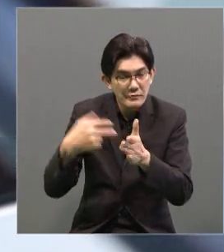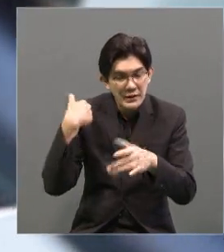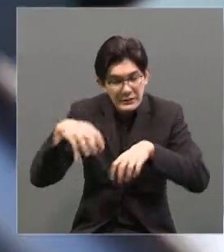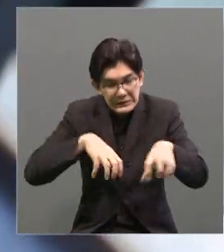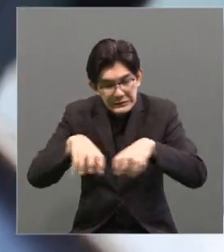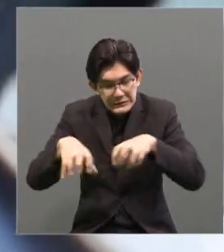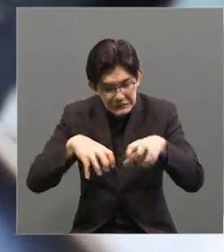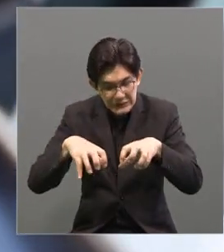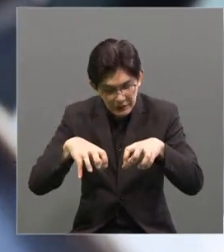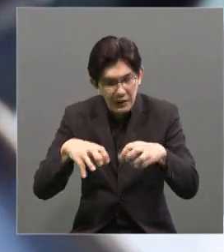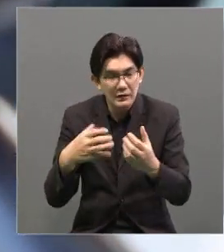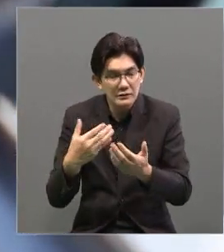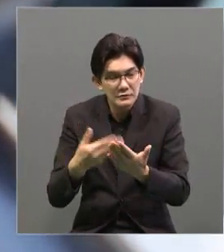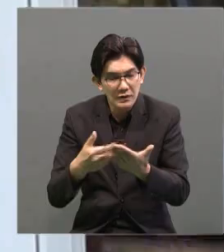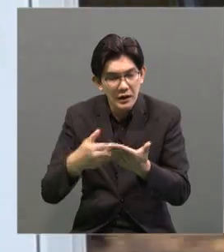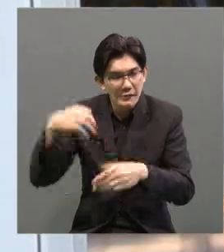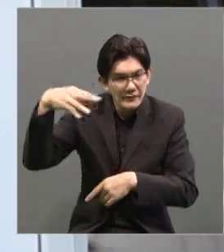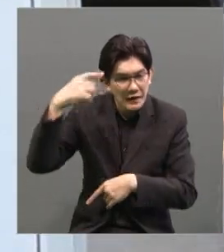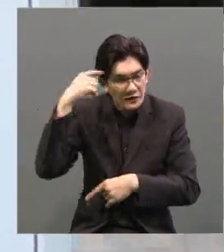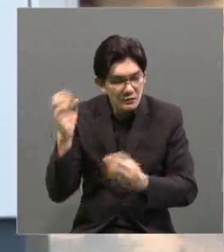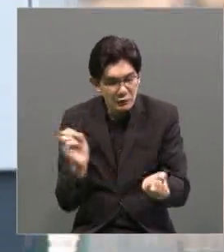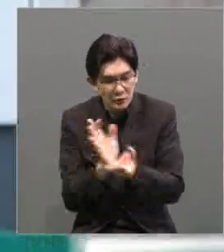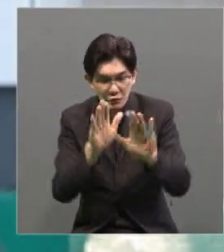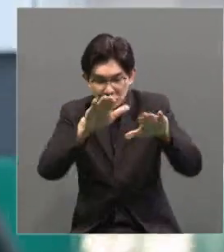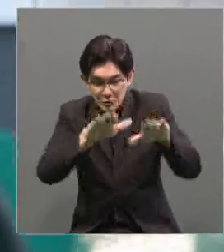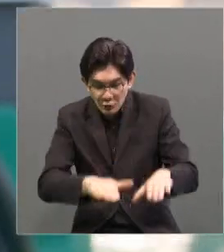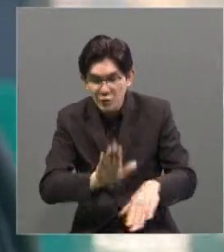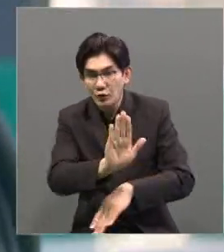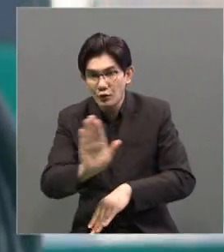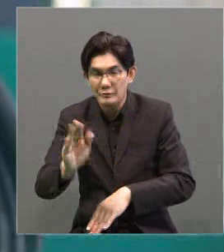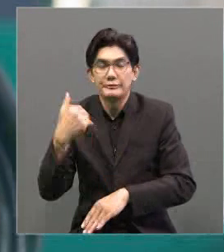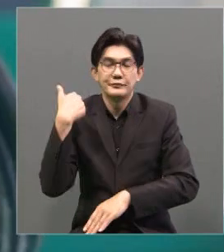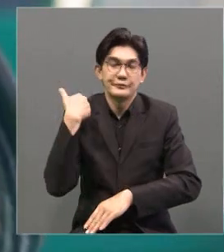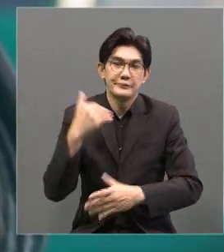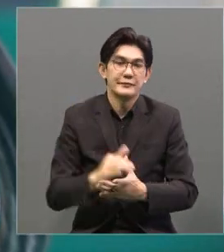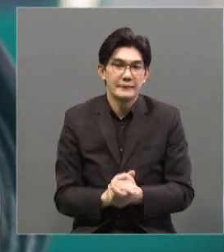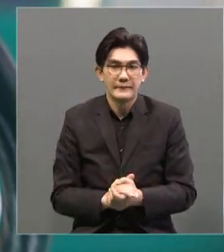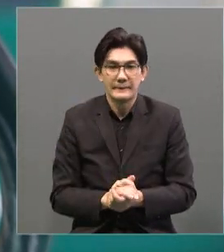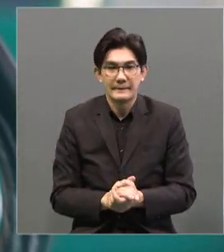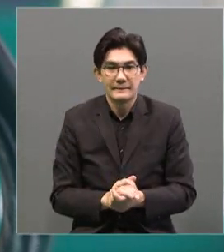หารจัดการสถานการณ์ราคาพลังงานเพื่อลดผลกระทบต่อประชาชนและผู้ประกอบการค่ะ